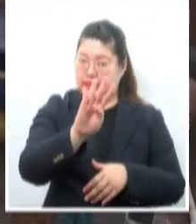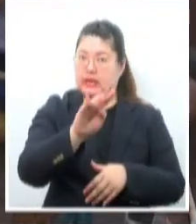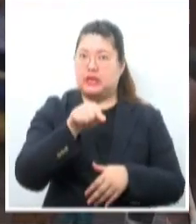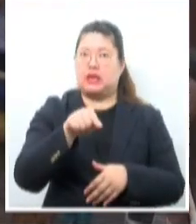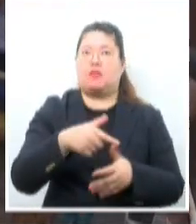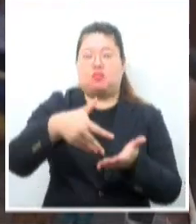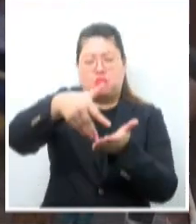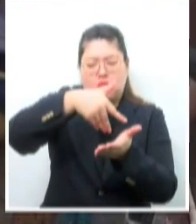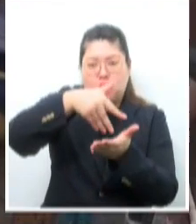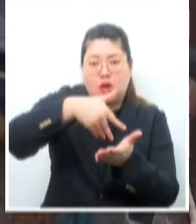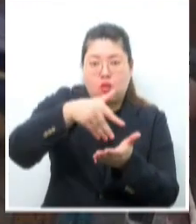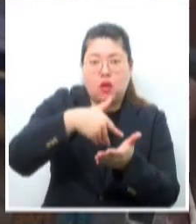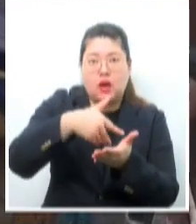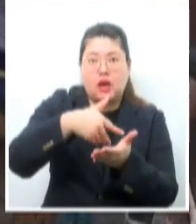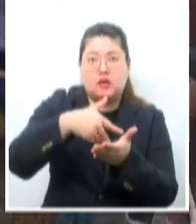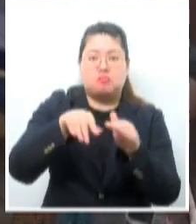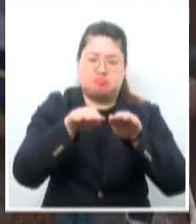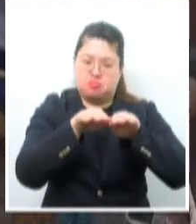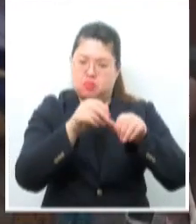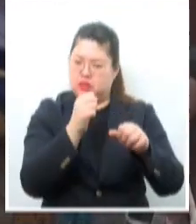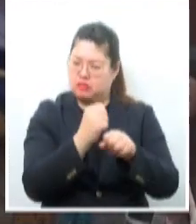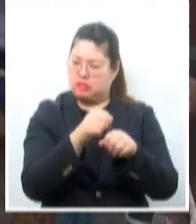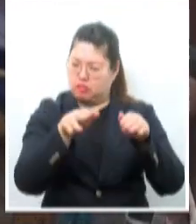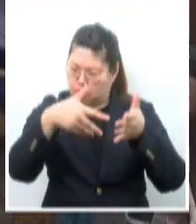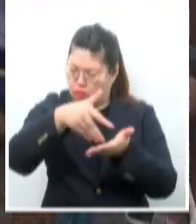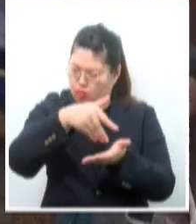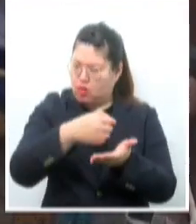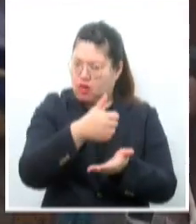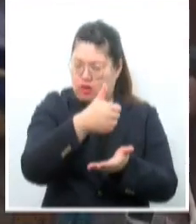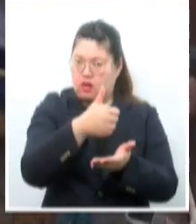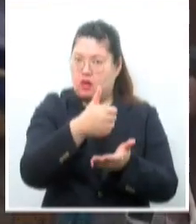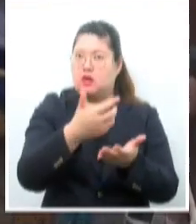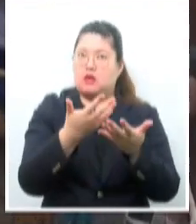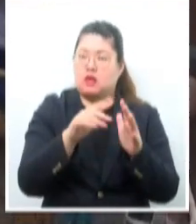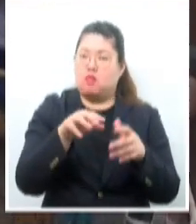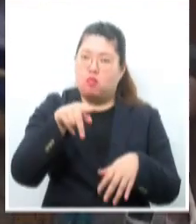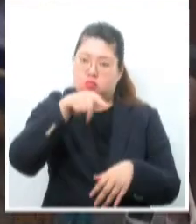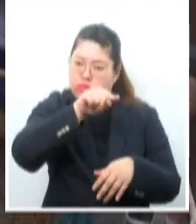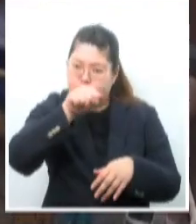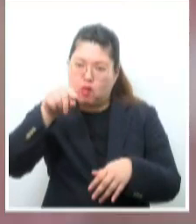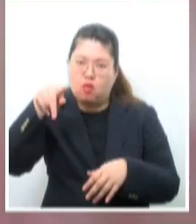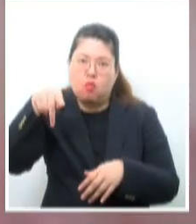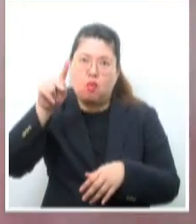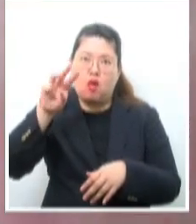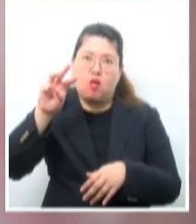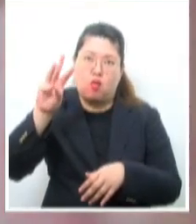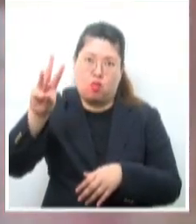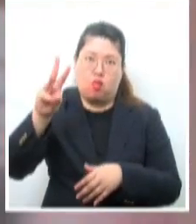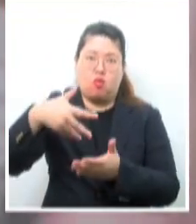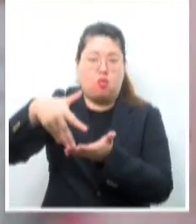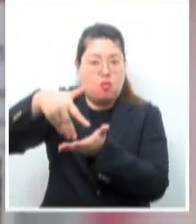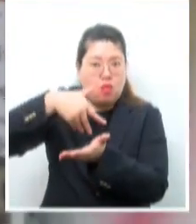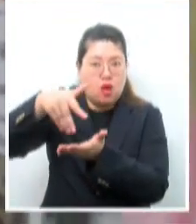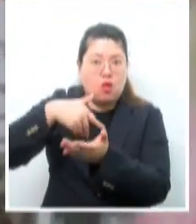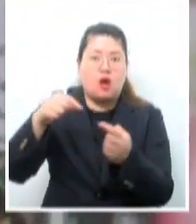ไม้กวาดแบบมาตรฐานก่อนนะคะพอเราขึ้นเลื่อนชั้นขึ้นมาถึงป.6ก็จะเป็นไม้กวาดที่ทำ